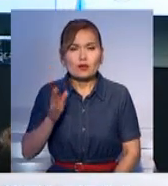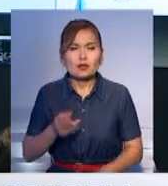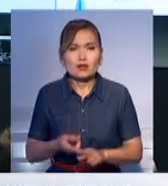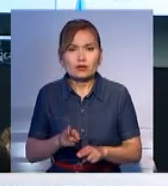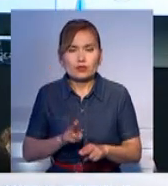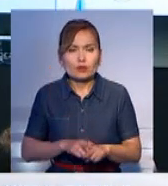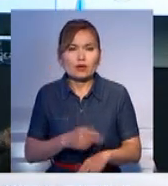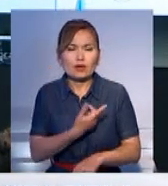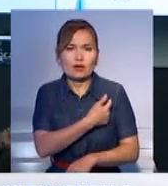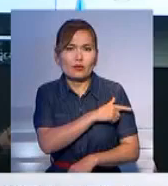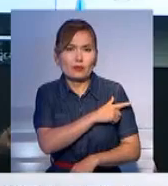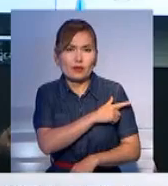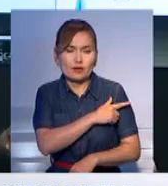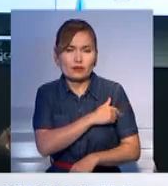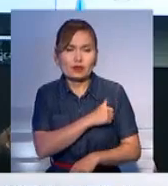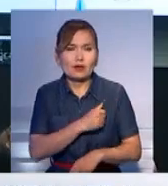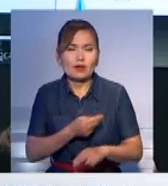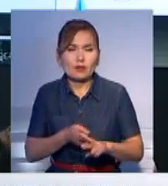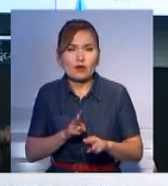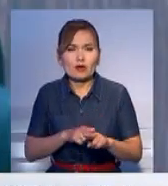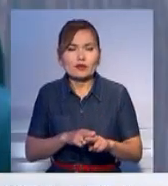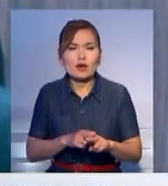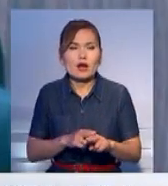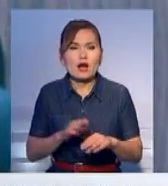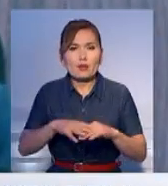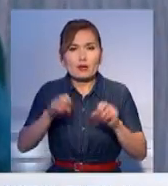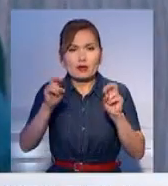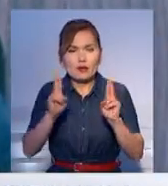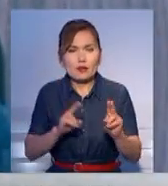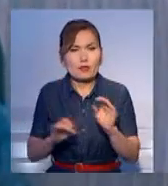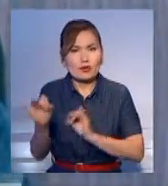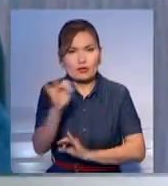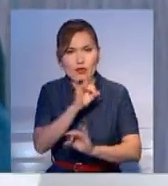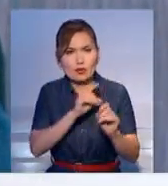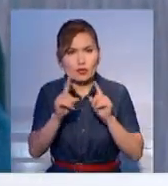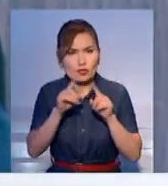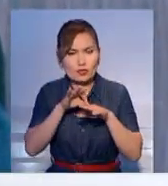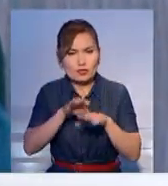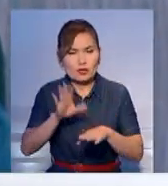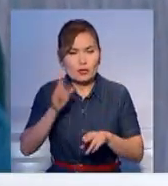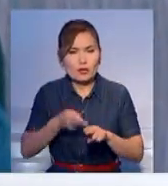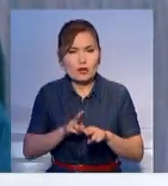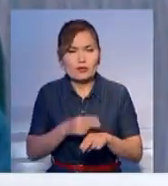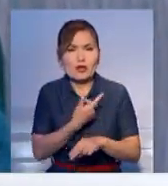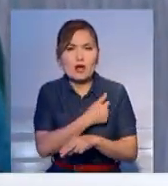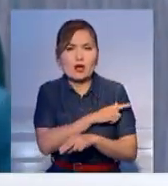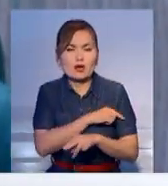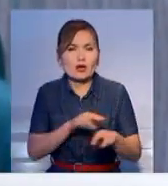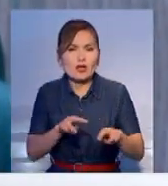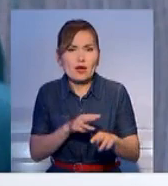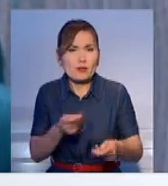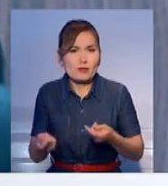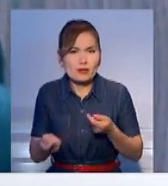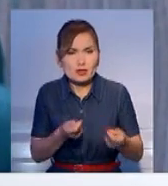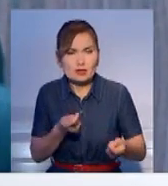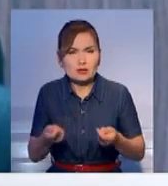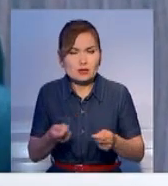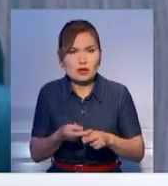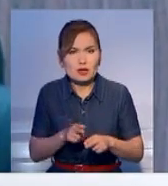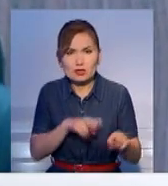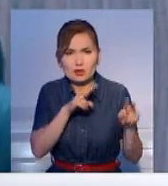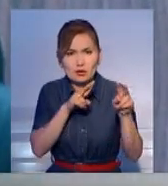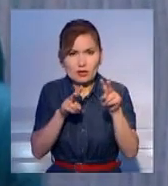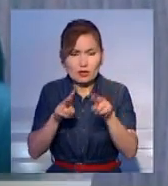орталық мамандарының қатысуымен консилиум өткізілді. Барлық жағдайлар денсаулық сақтау министрлігімен талқыланып, нақты іс-әрекет жоспары